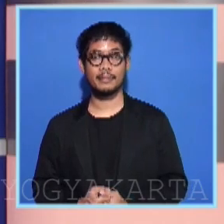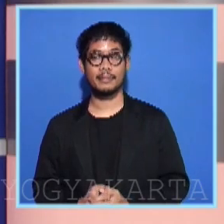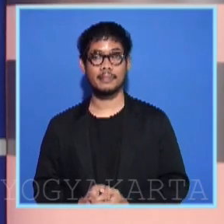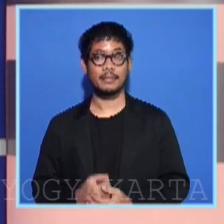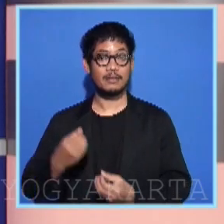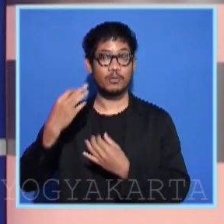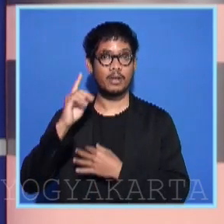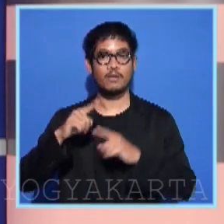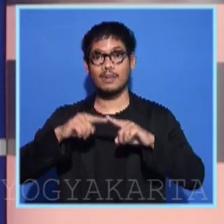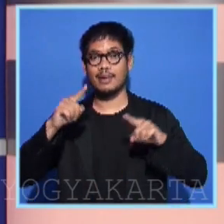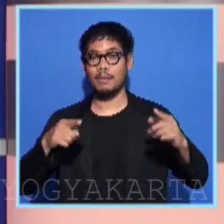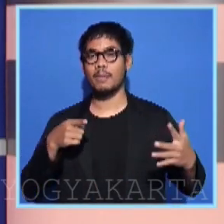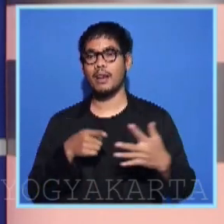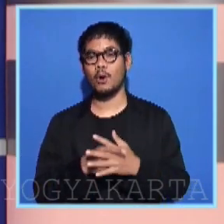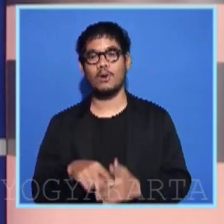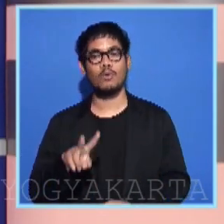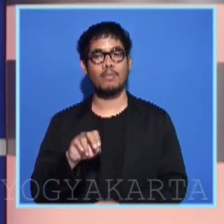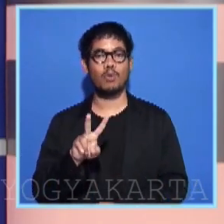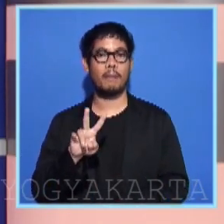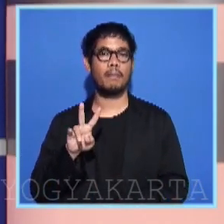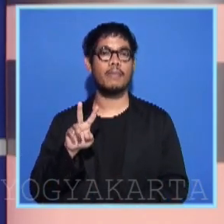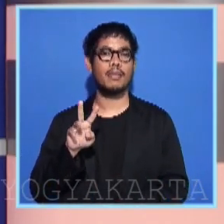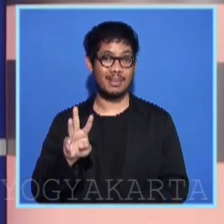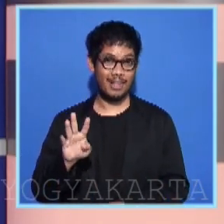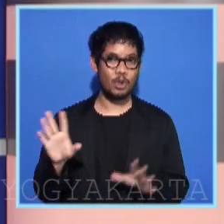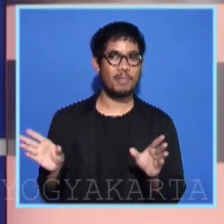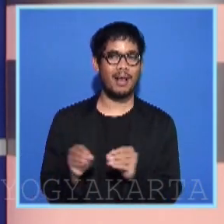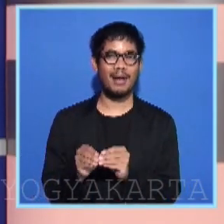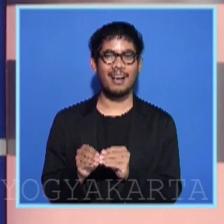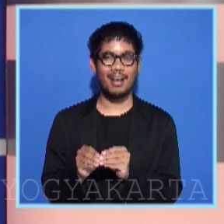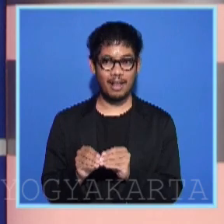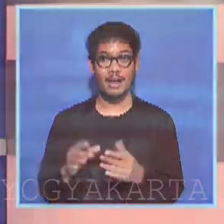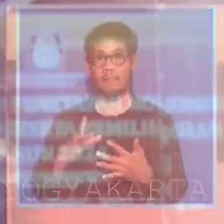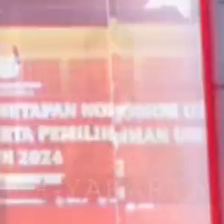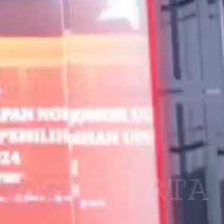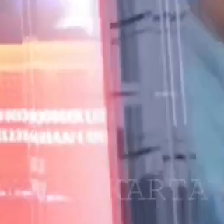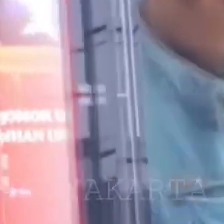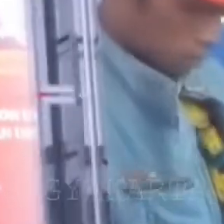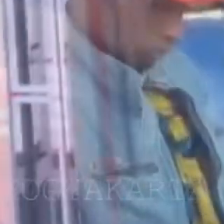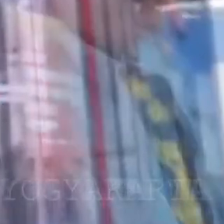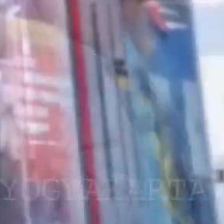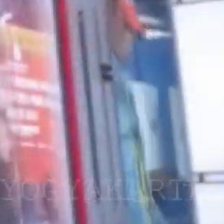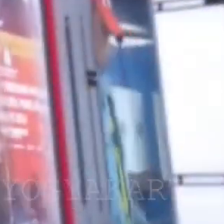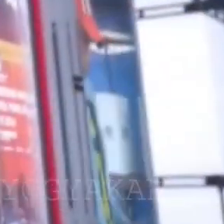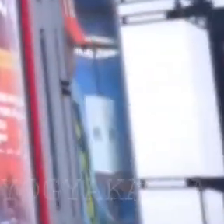Informasi jelang pemilu 2024 berikut kami rangkum dalam segmen Pilihan Rakyat.